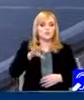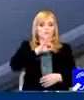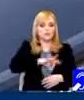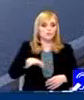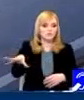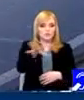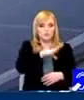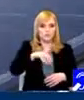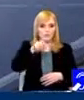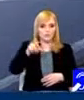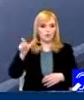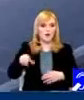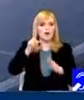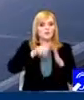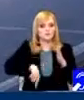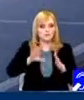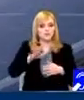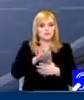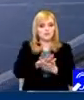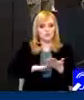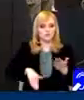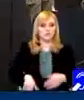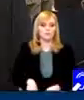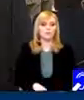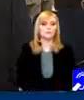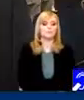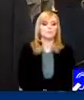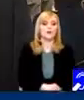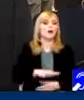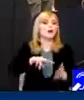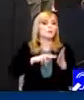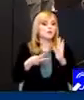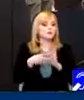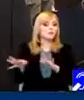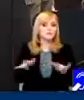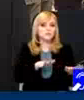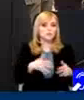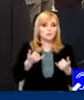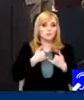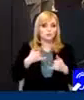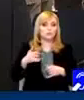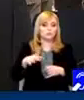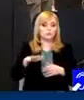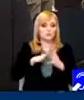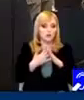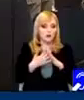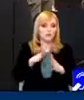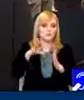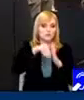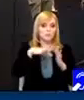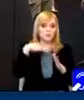întregii societăți și speră că acestea să aibă continuitate. Planul de acțiune, așa zis IAP-ul nostru, prevede mai multe activități